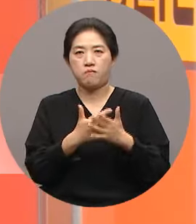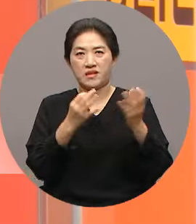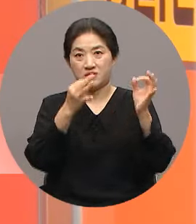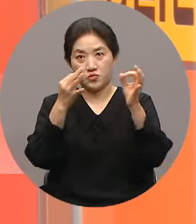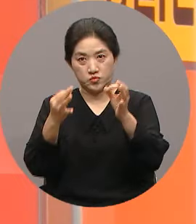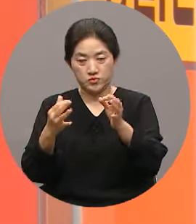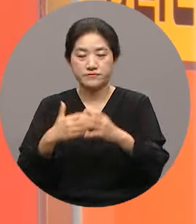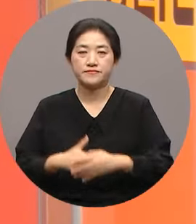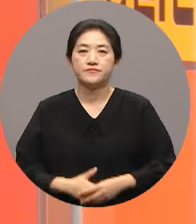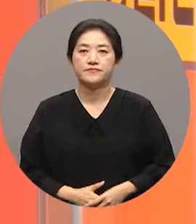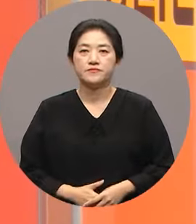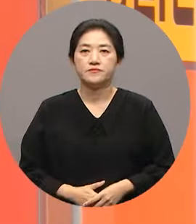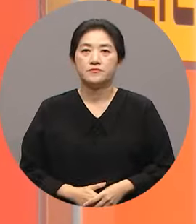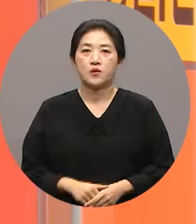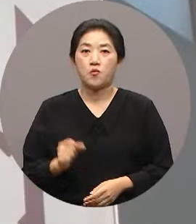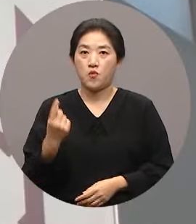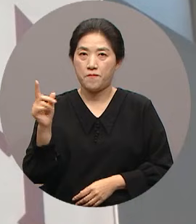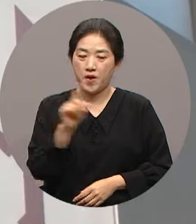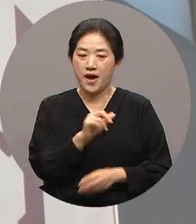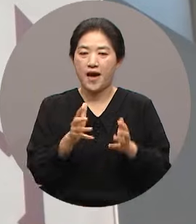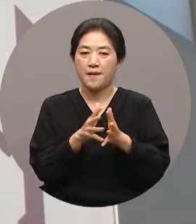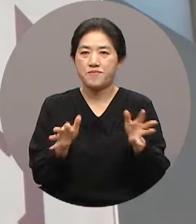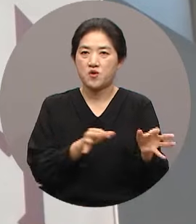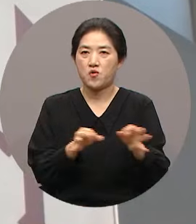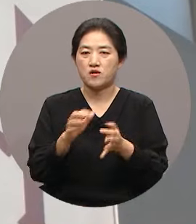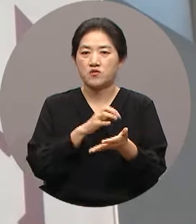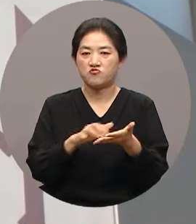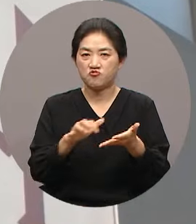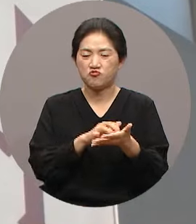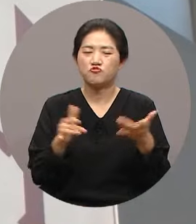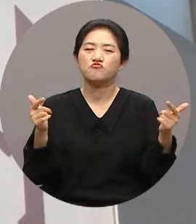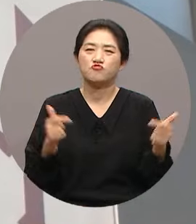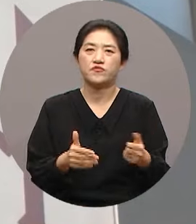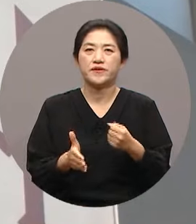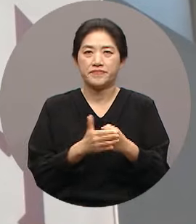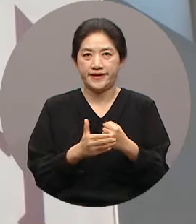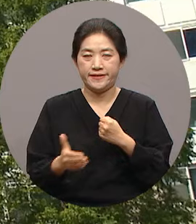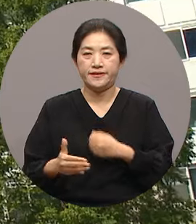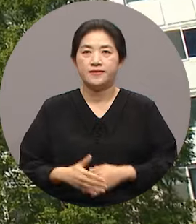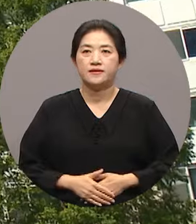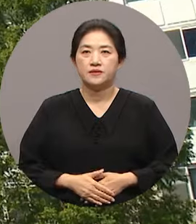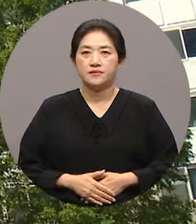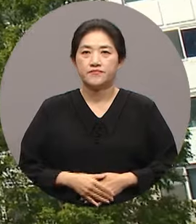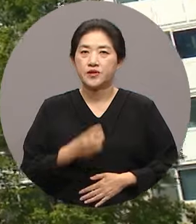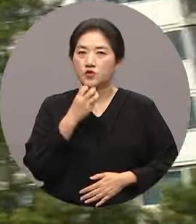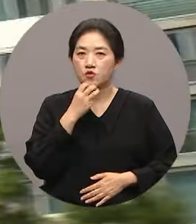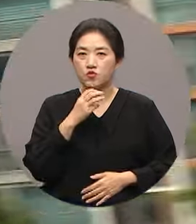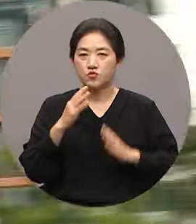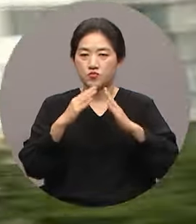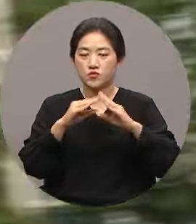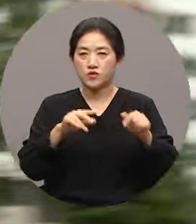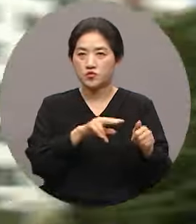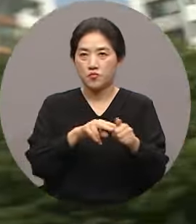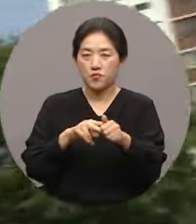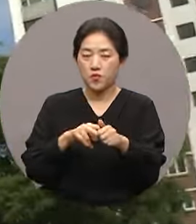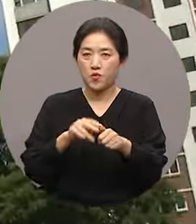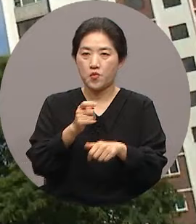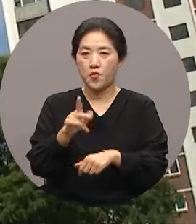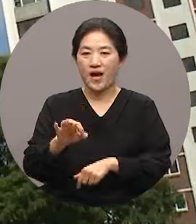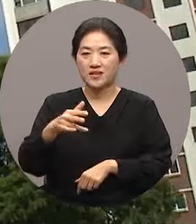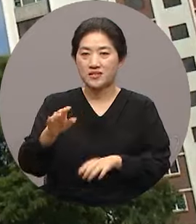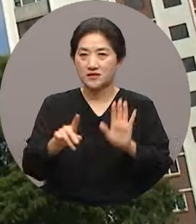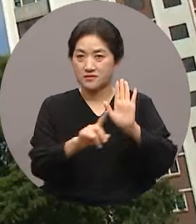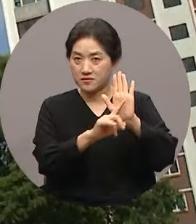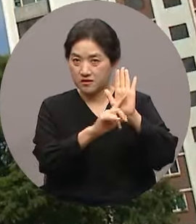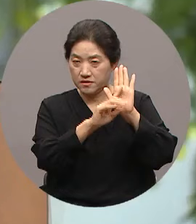하락폭을 보였습니다. 원인은 아파트 거래량 자체가 줄었기 때문입니다. 서울 부동산 정보광장에 따르면